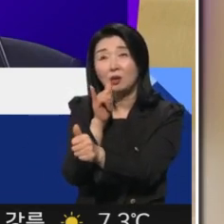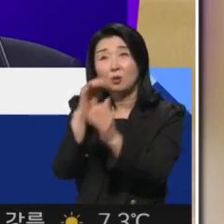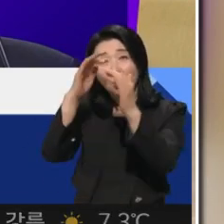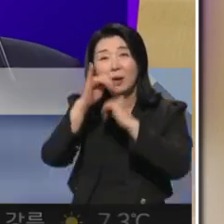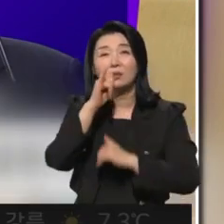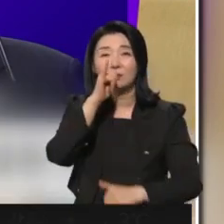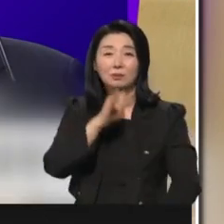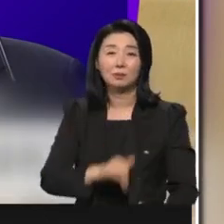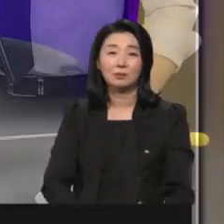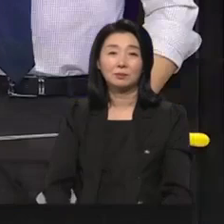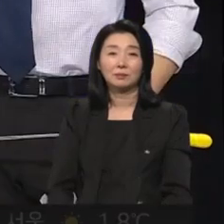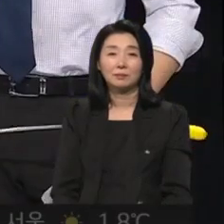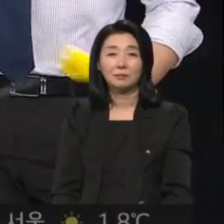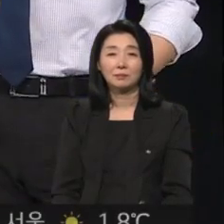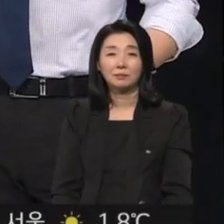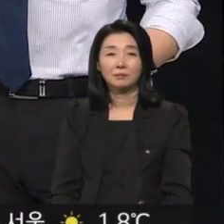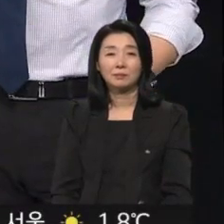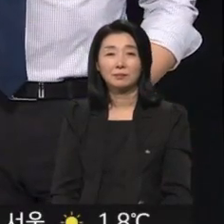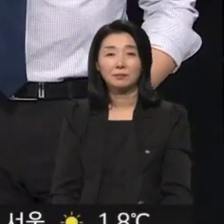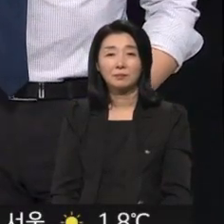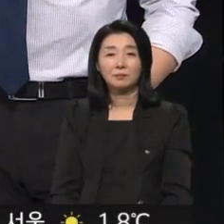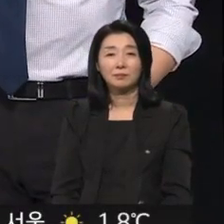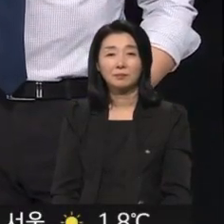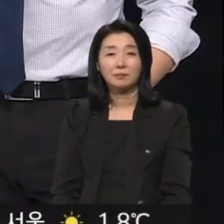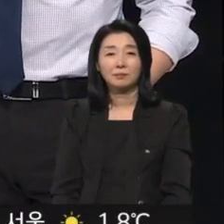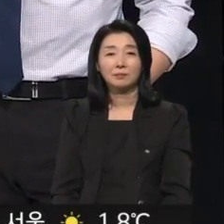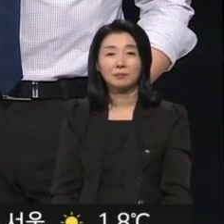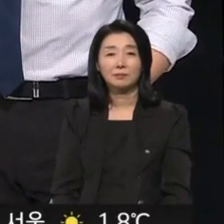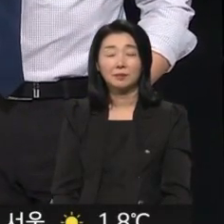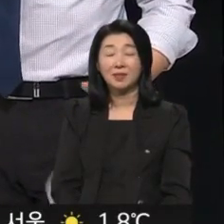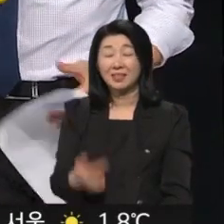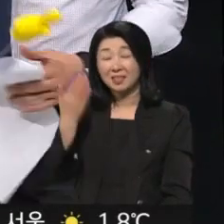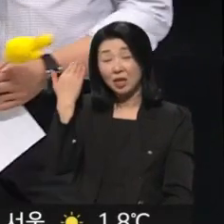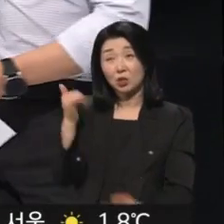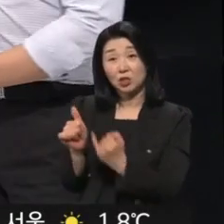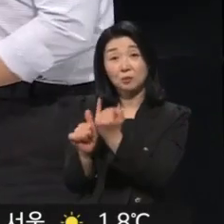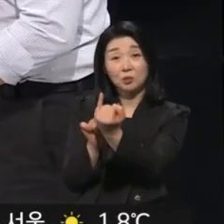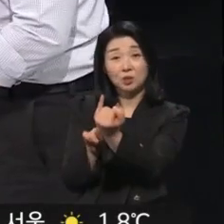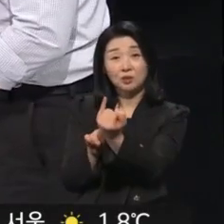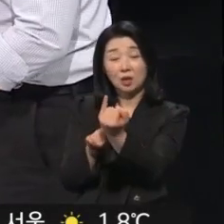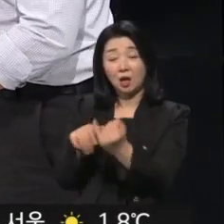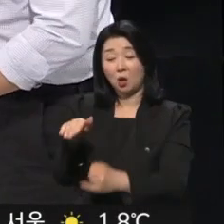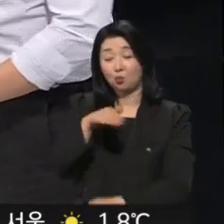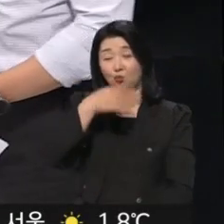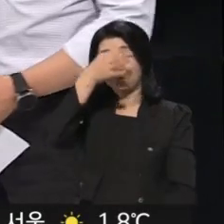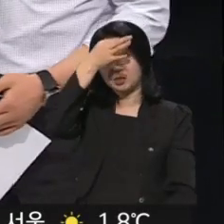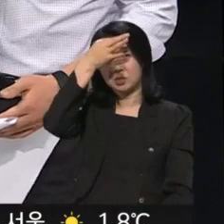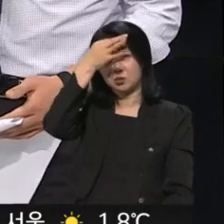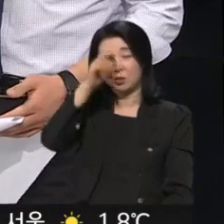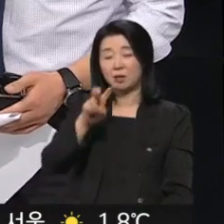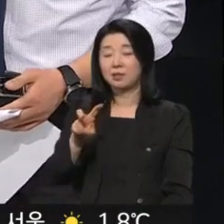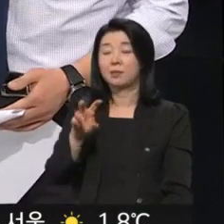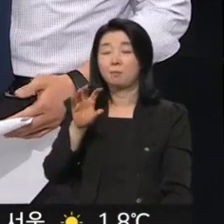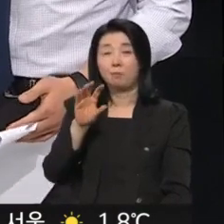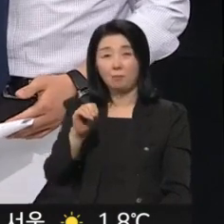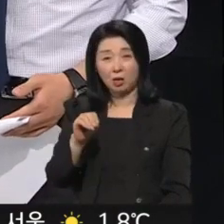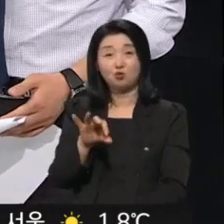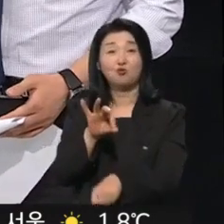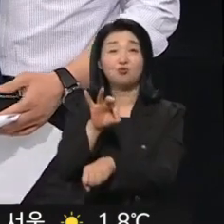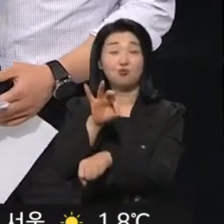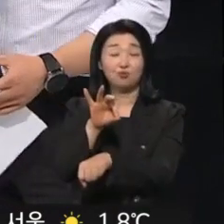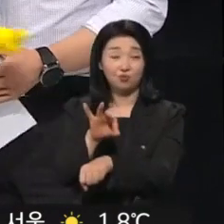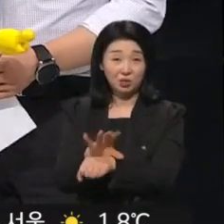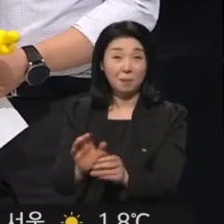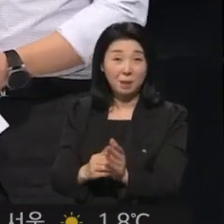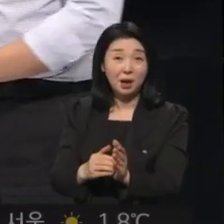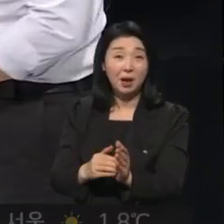있습니다. 그러니까 좀 정리를 해보면요. 이제 과거 김 여사가 우리 기술 20만 주를 매도를 했다. 이